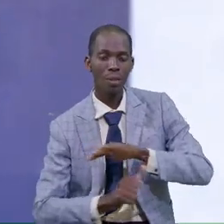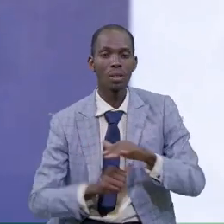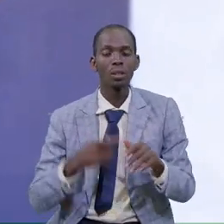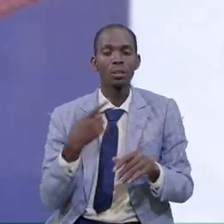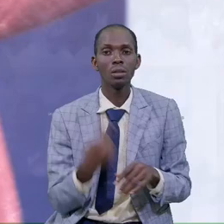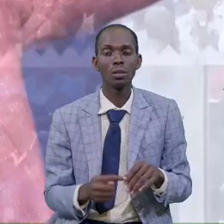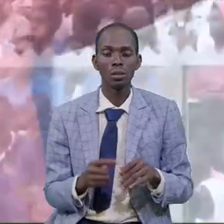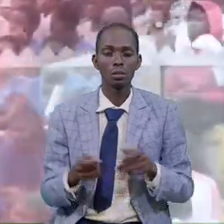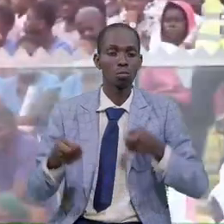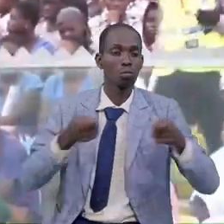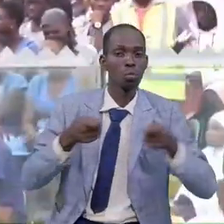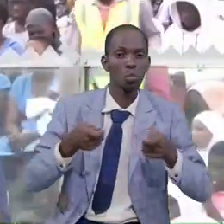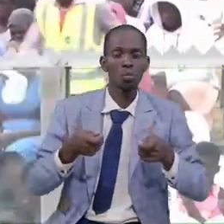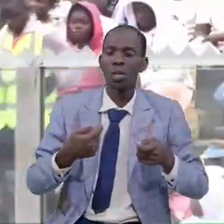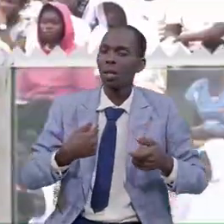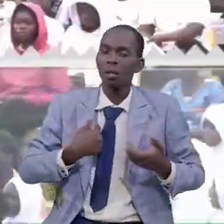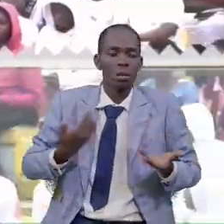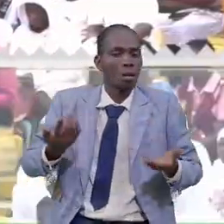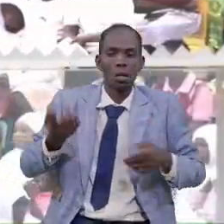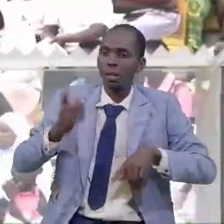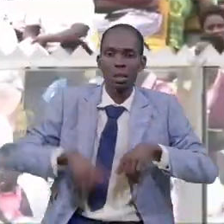je ne pouvais pas